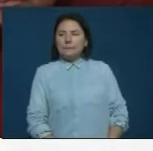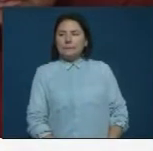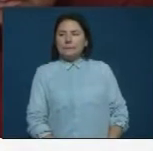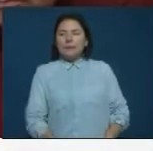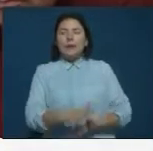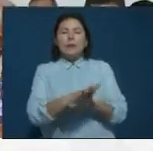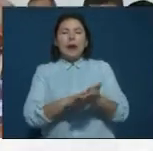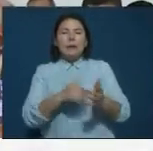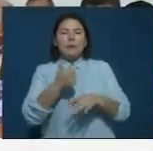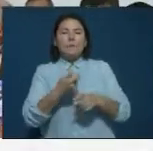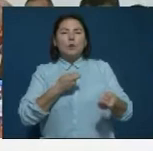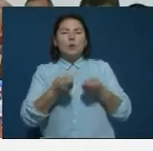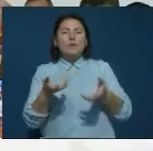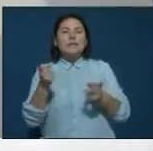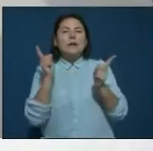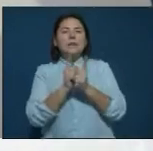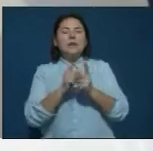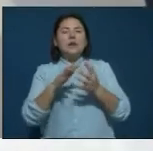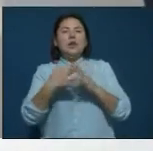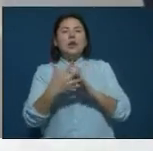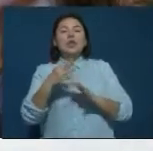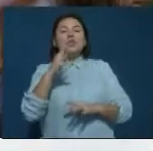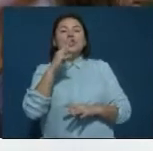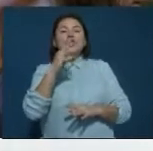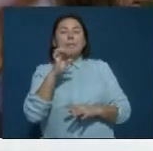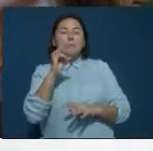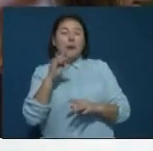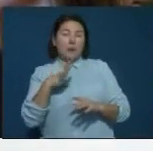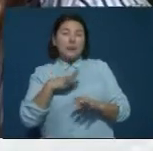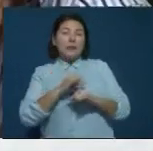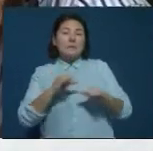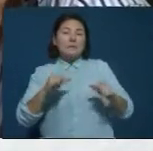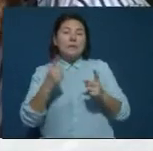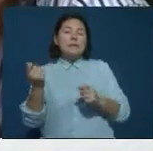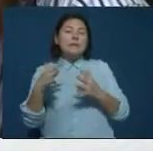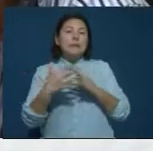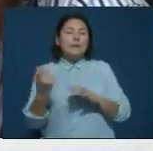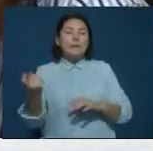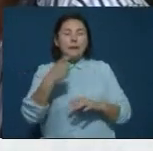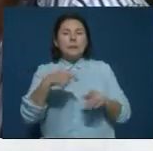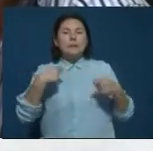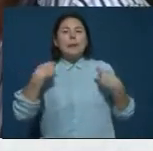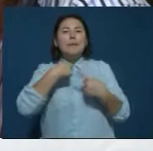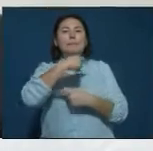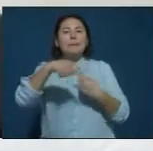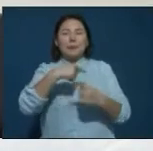далее ким области встретился жителями села шибер обсуждались вопросы развития сельского хозяйства и предпринимательства